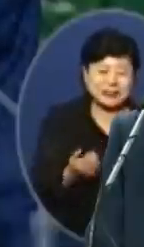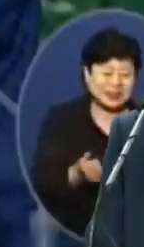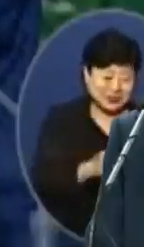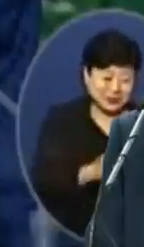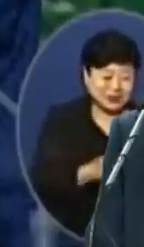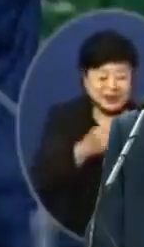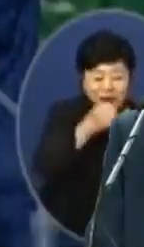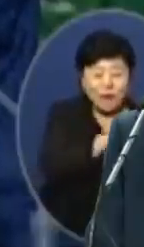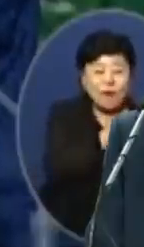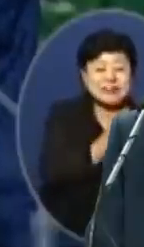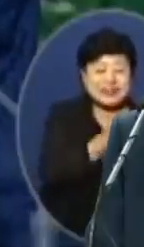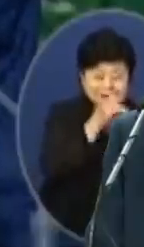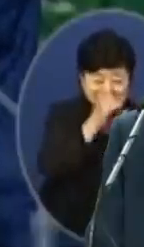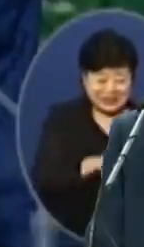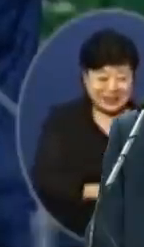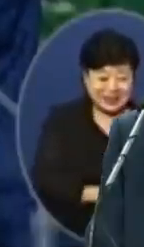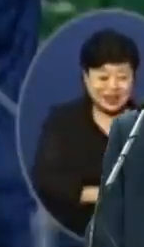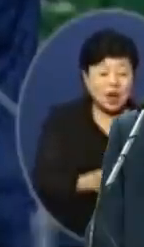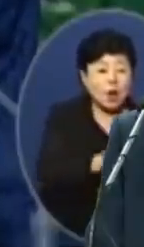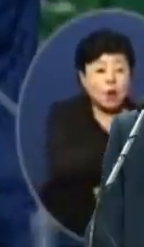할머니. 그런데 그